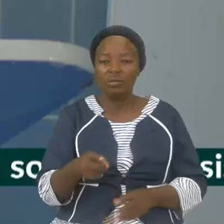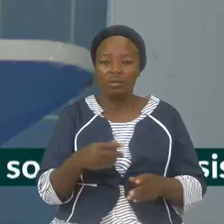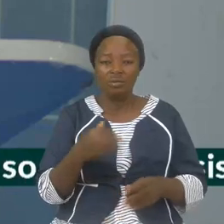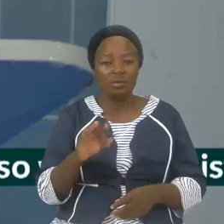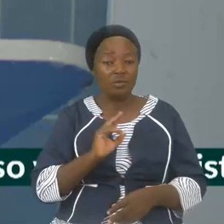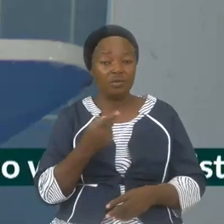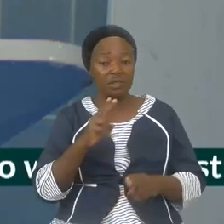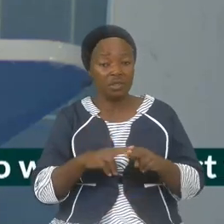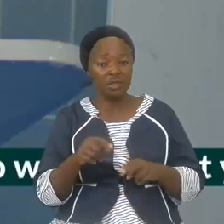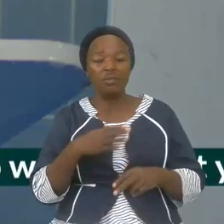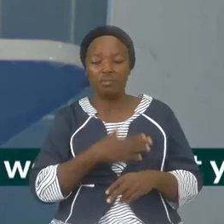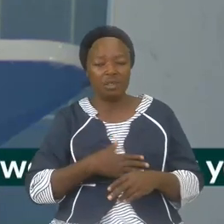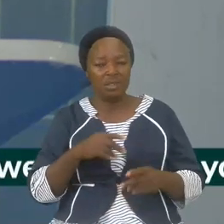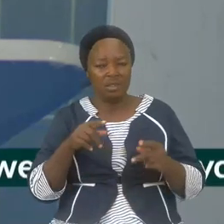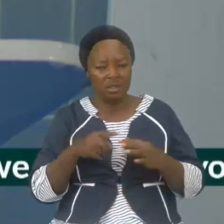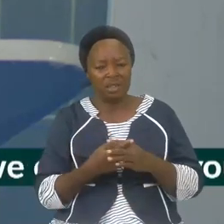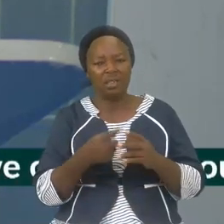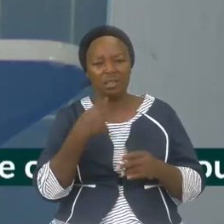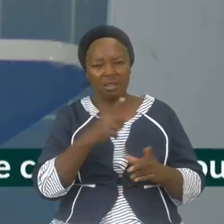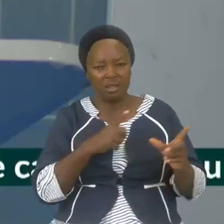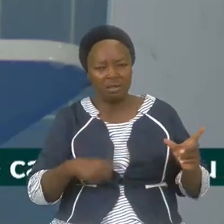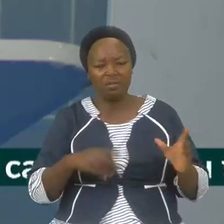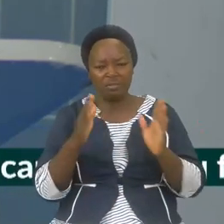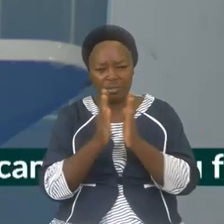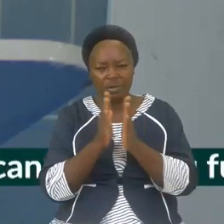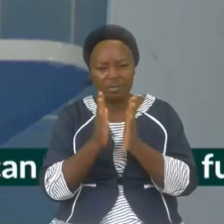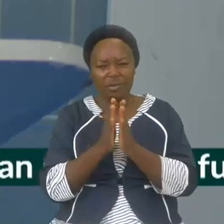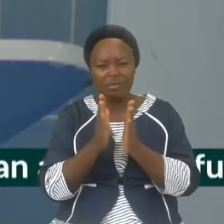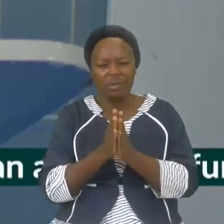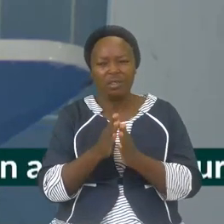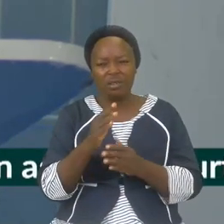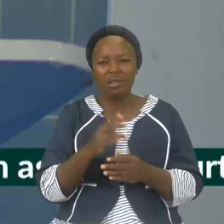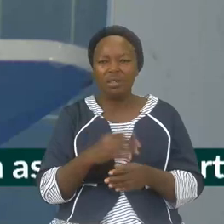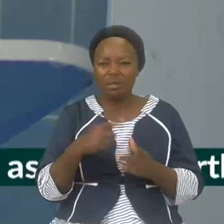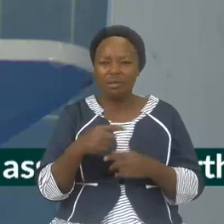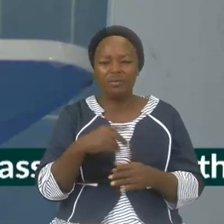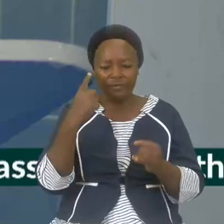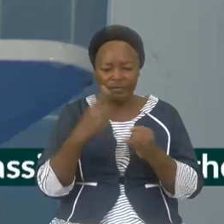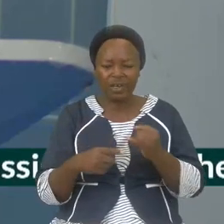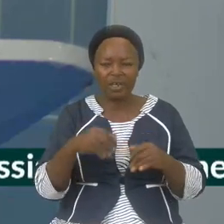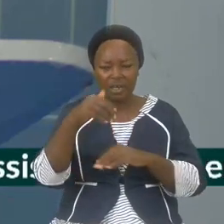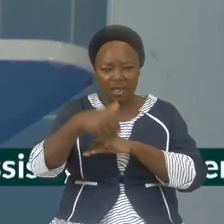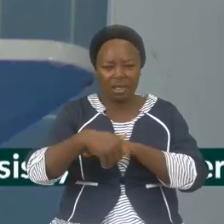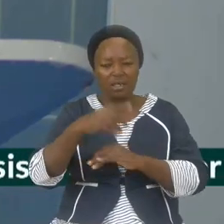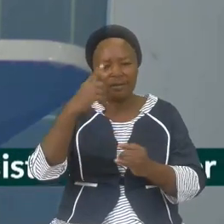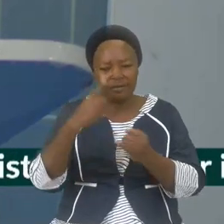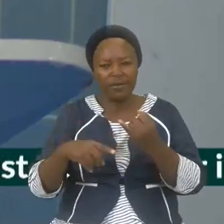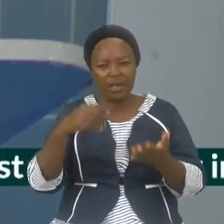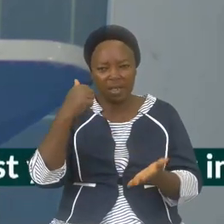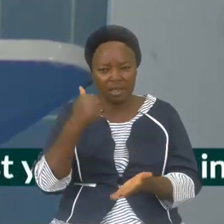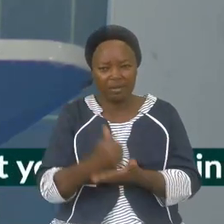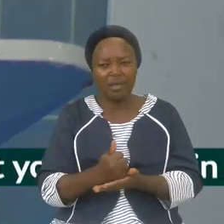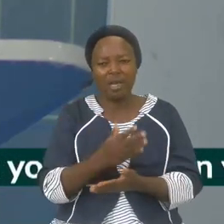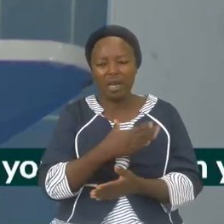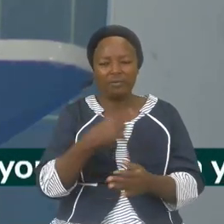le reste, commençons à parler au Seigneur parce que nous sommes à la dernière soirée